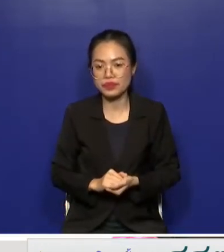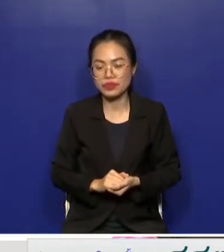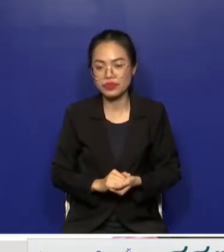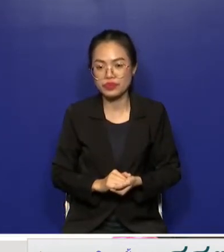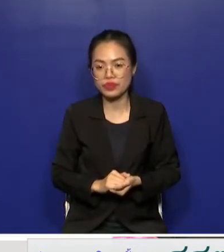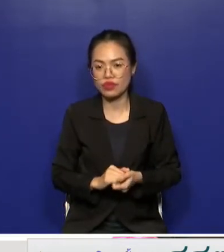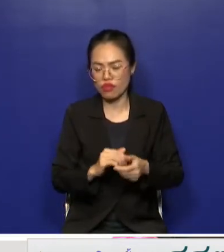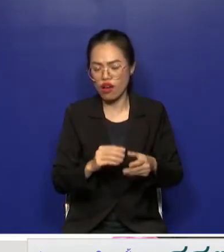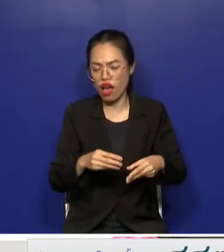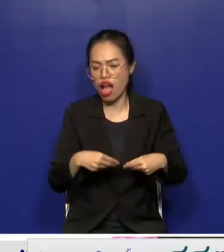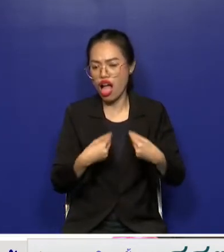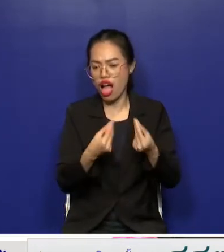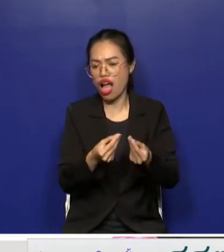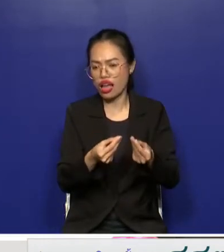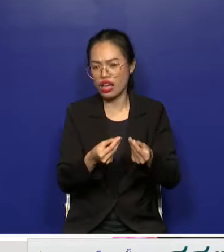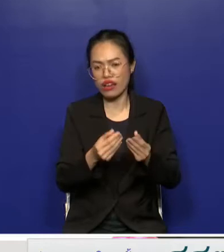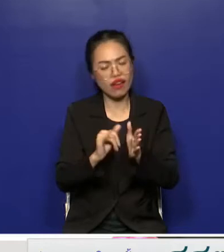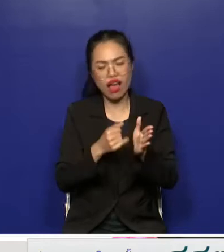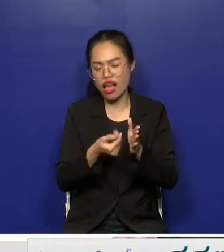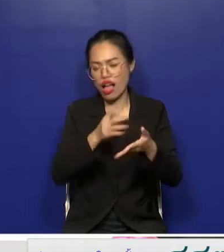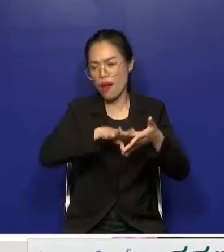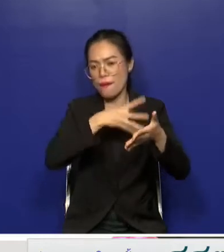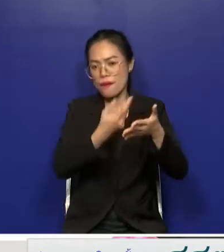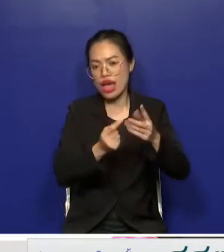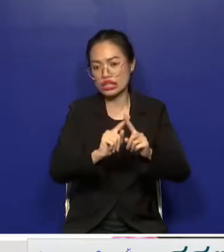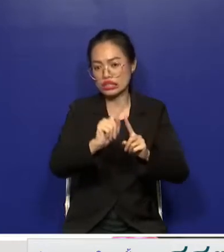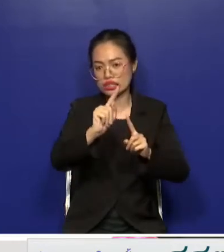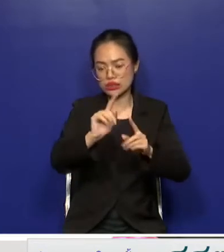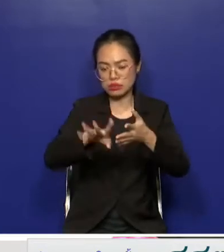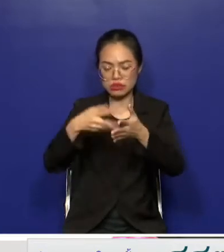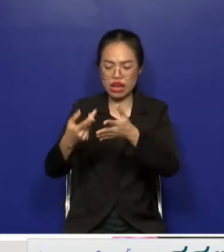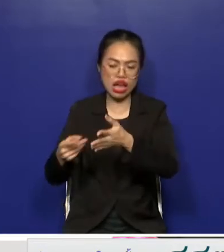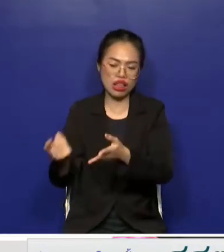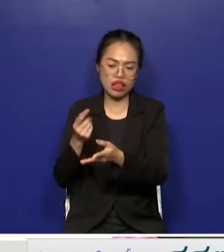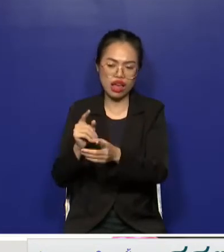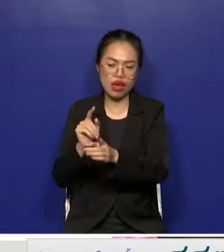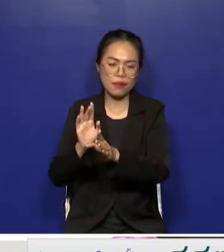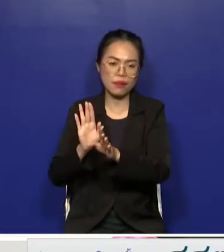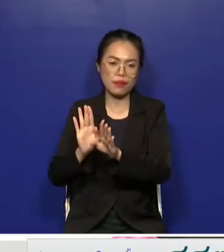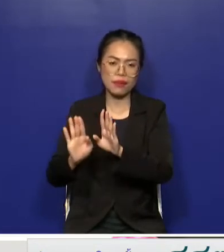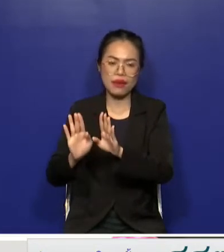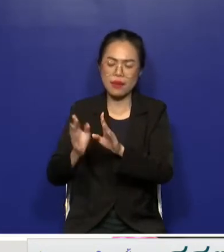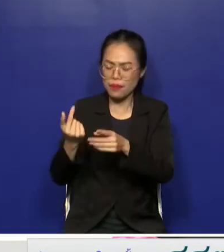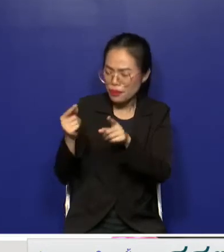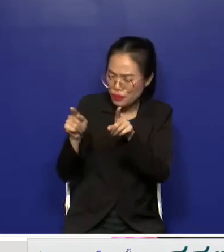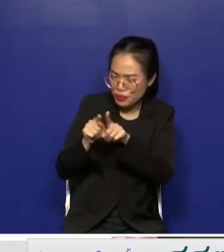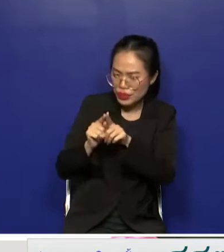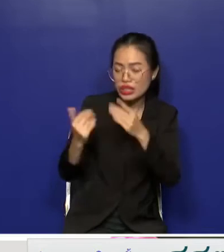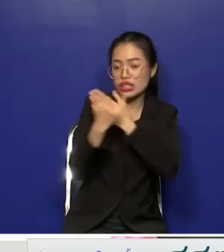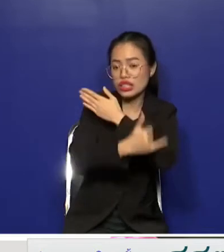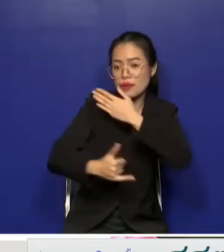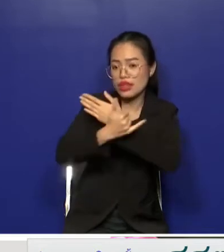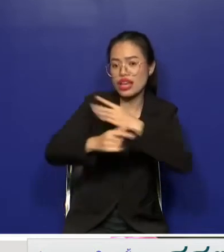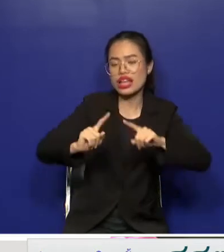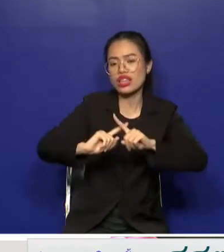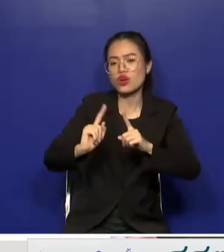การอำนวยความสะดวก ตามยุทศาตที่หนึ่ง ท่เขียนมองไปไล ถึต่างประเทศครัแต่ผมถามวา การเลือกตั้งท้อง